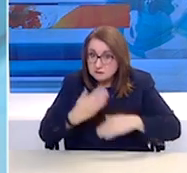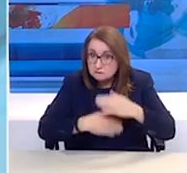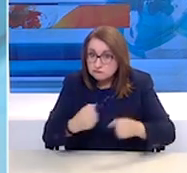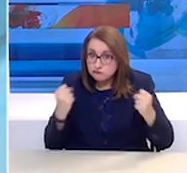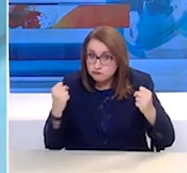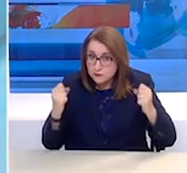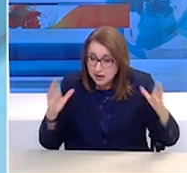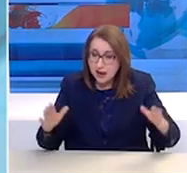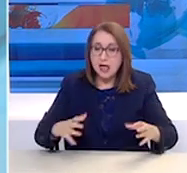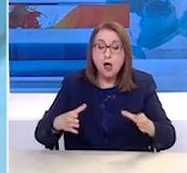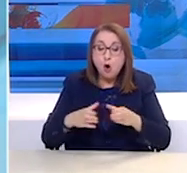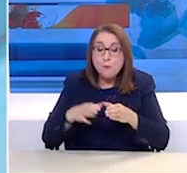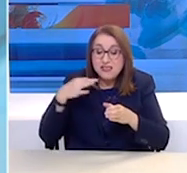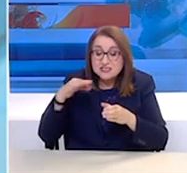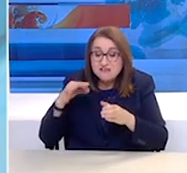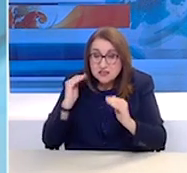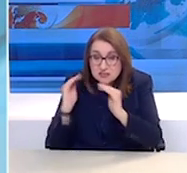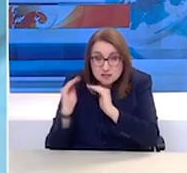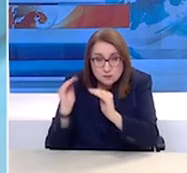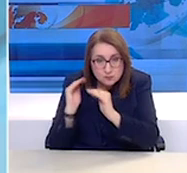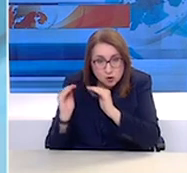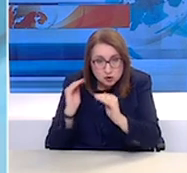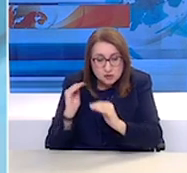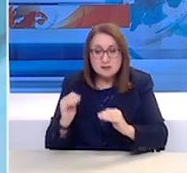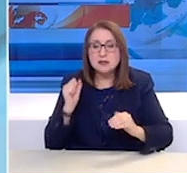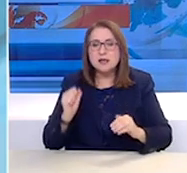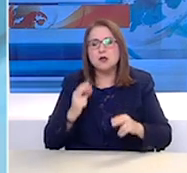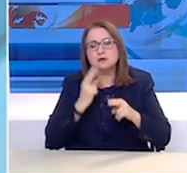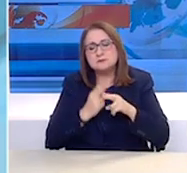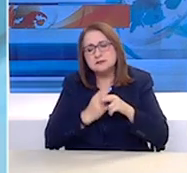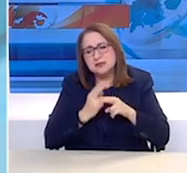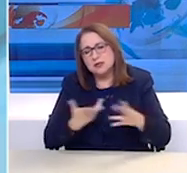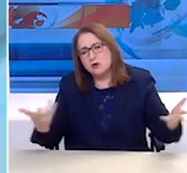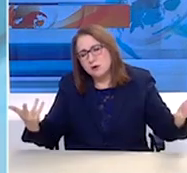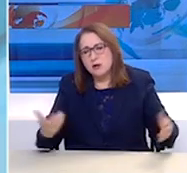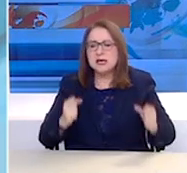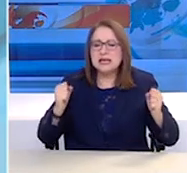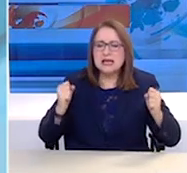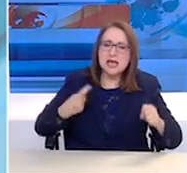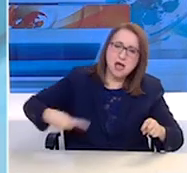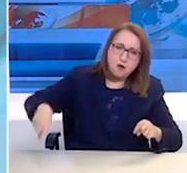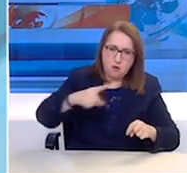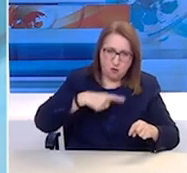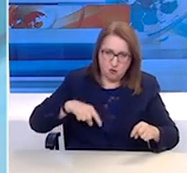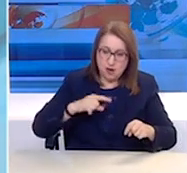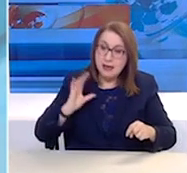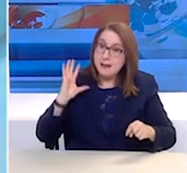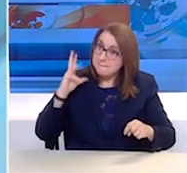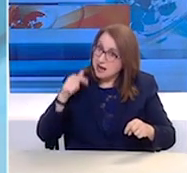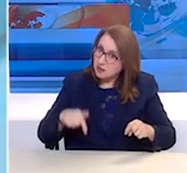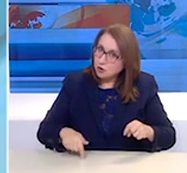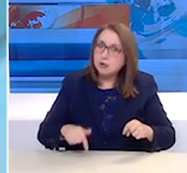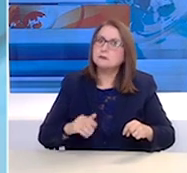του πληθυσμού είναι η προτεραιότητα, η προστασία τους και φυσικά η υγεία όλων μας. Όντως, τα μέχρι τώρα συνεχιζόμενα καλά